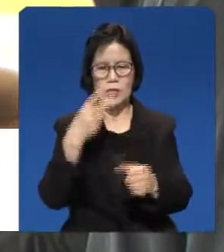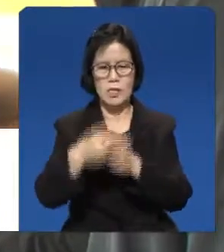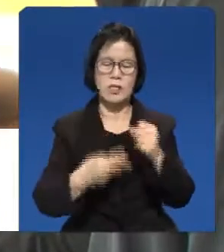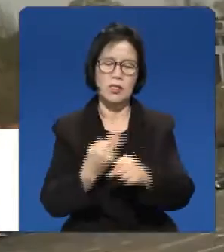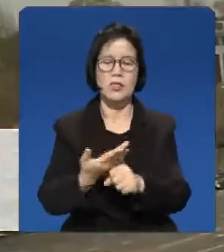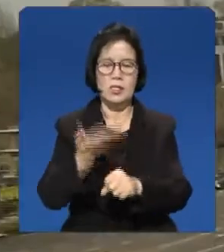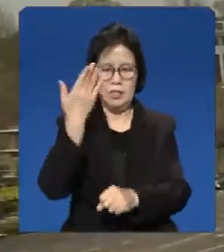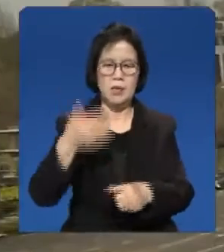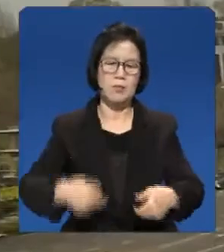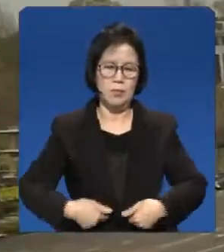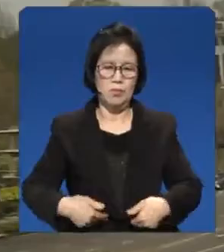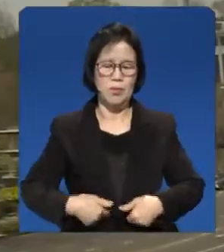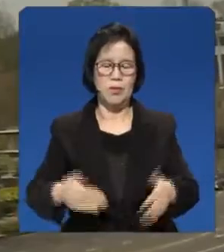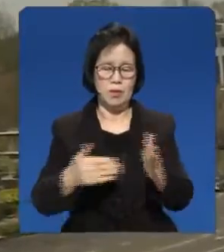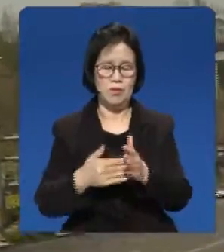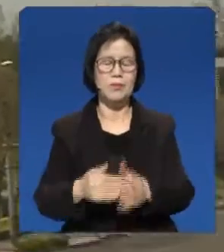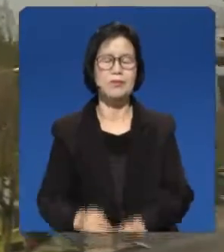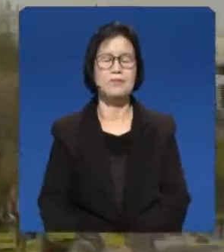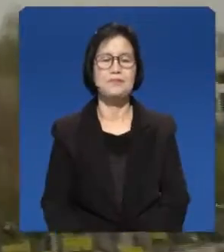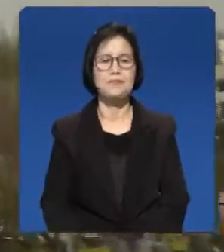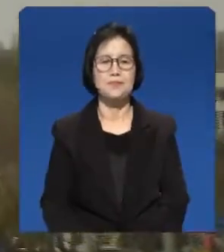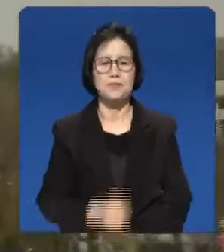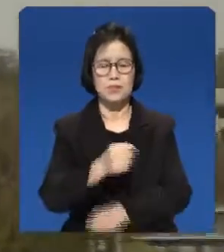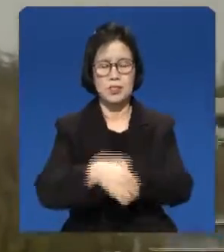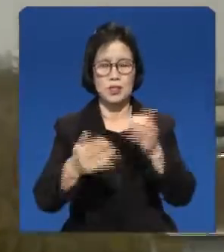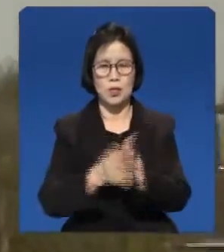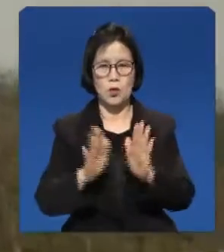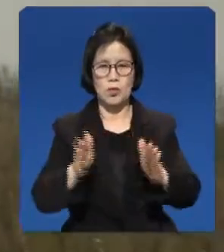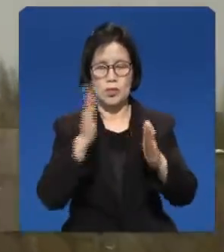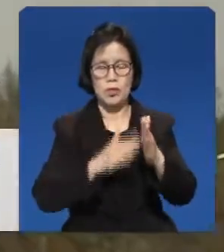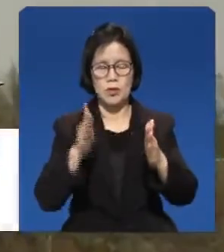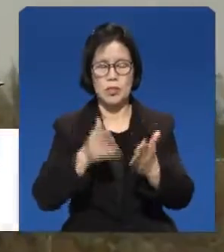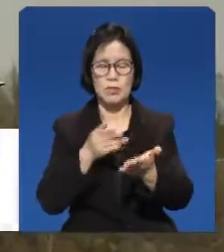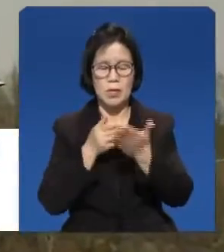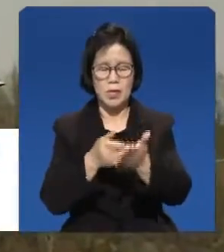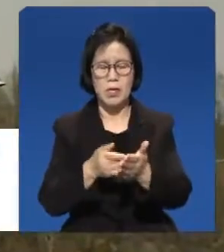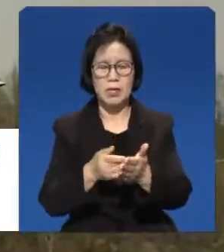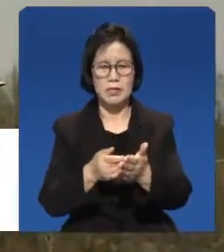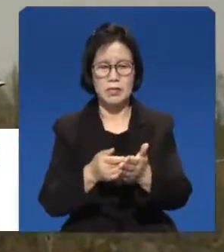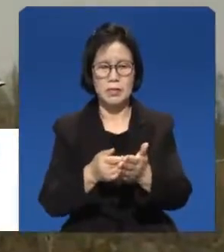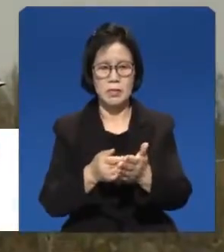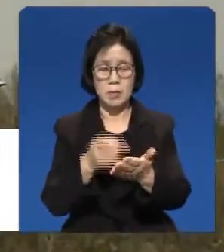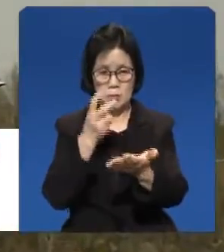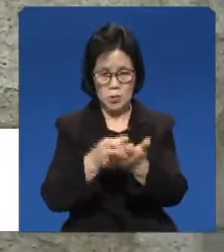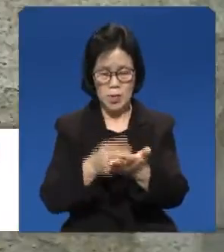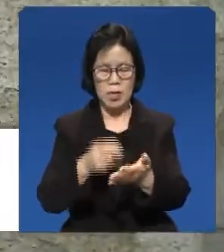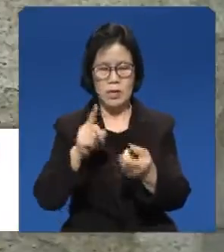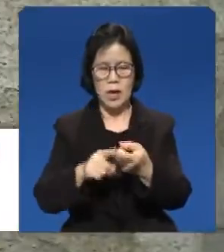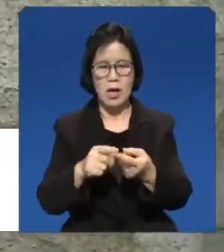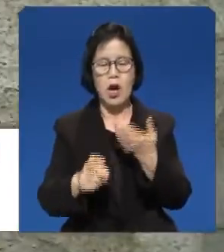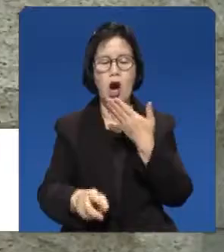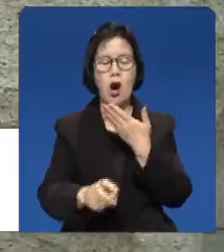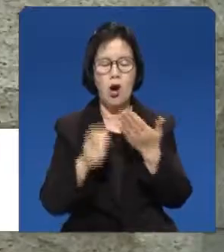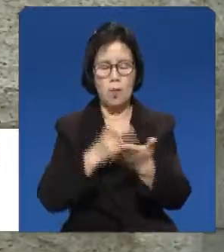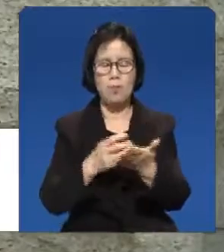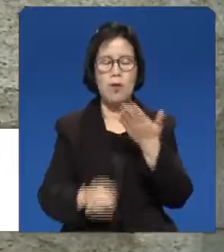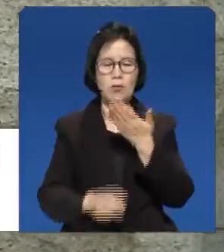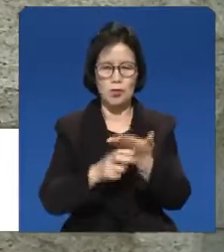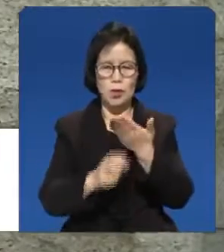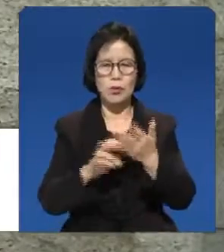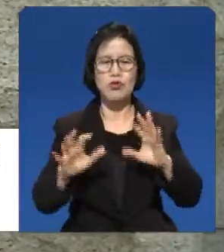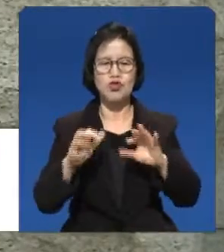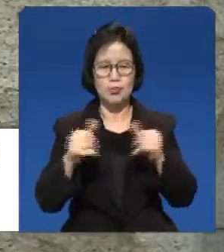걸렸지 않습니까? 대검은 민주당이 오늘 정식 발의한 검수완박 법안에 대해 헌법 위반이며